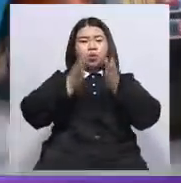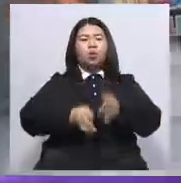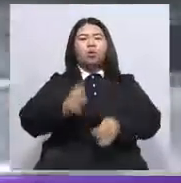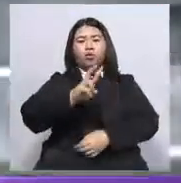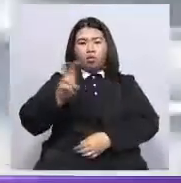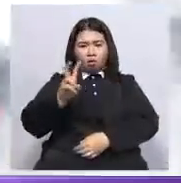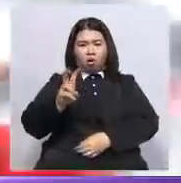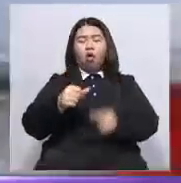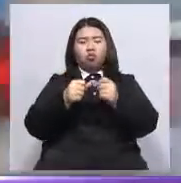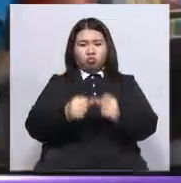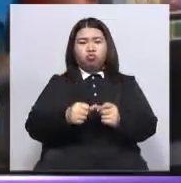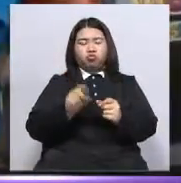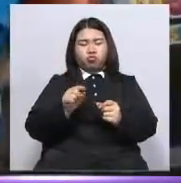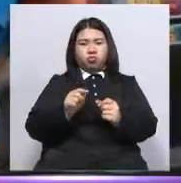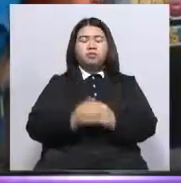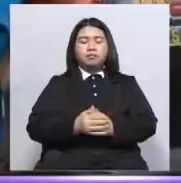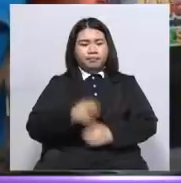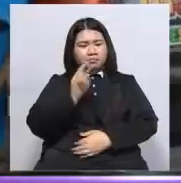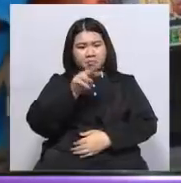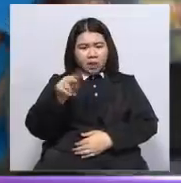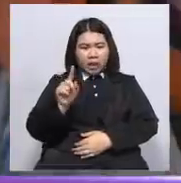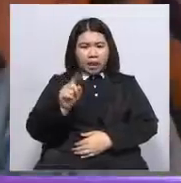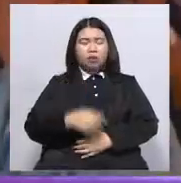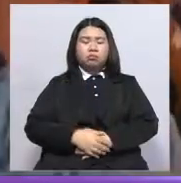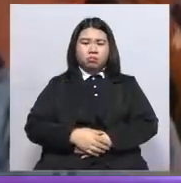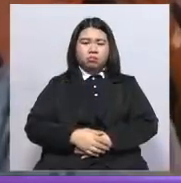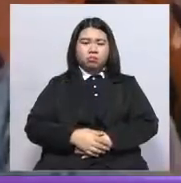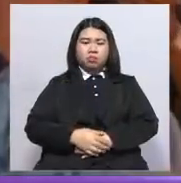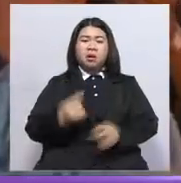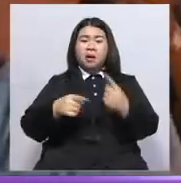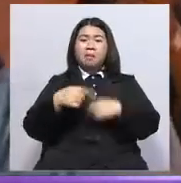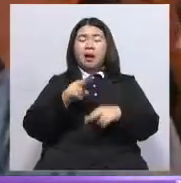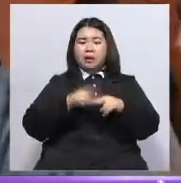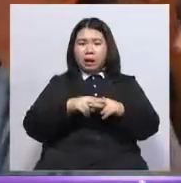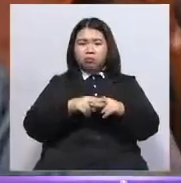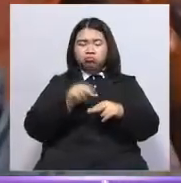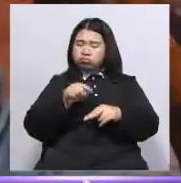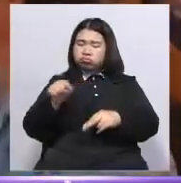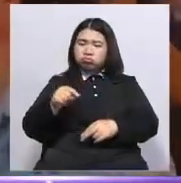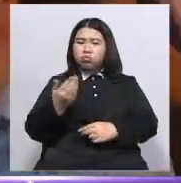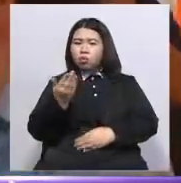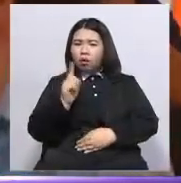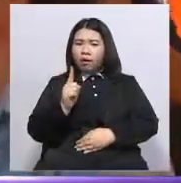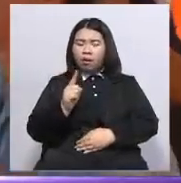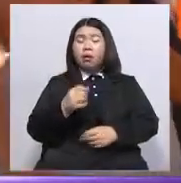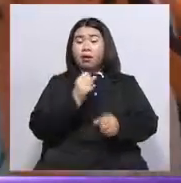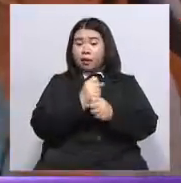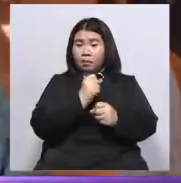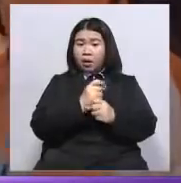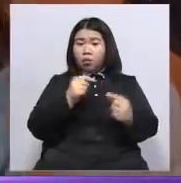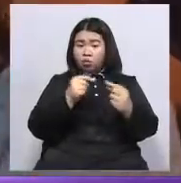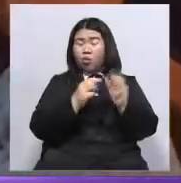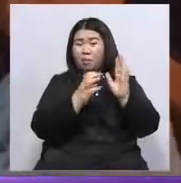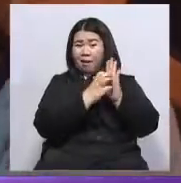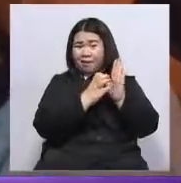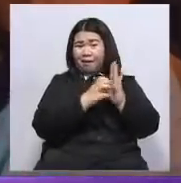ค่ะที่มารวมกลุ่มกันอยู่นะคะเราก็จะเห็นได้นะคะว่ามีเกษตรกรส่วนใหญ่ที่มาเนี่ยก็จะเป็นในเรื่องของเกษตรกรทางภาค